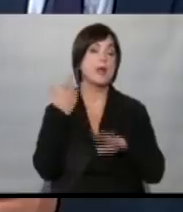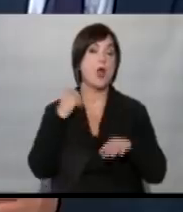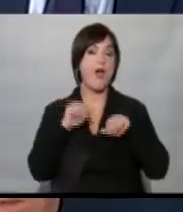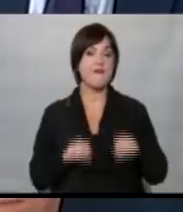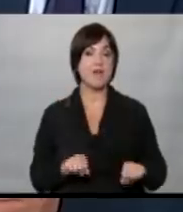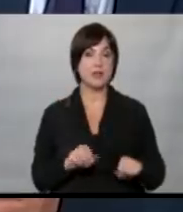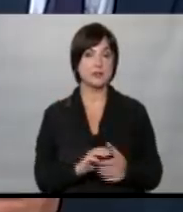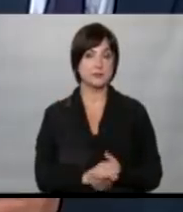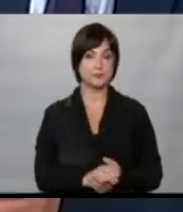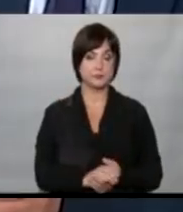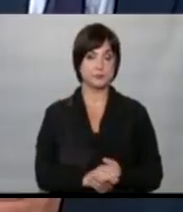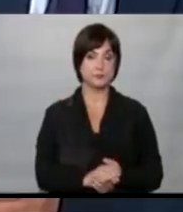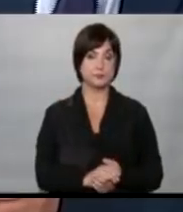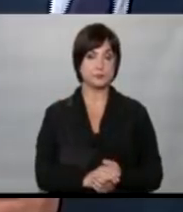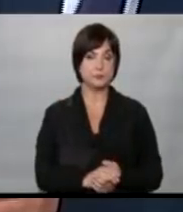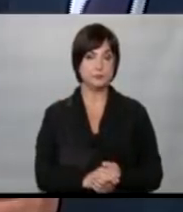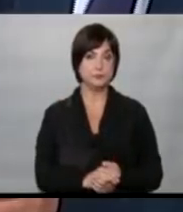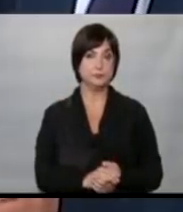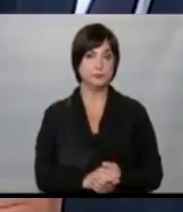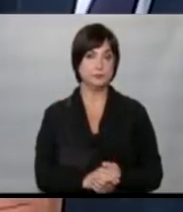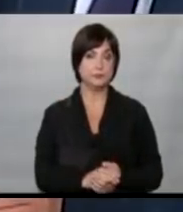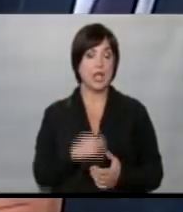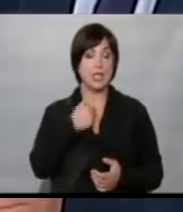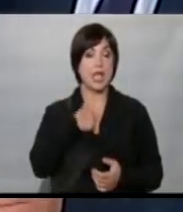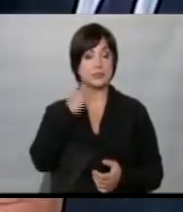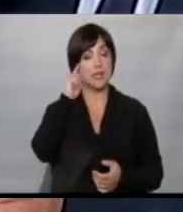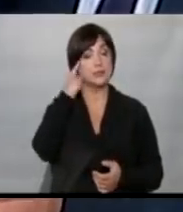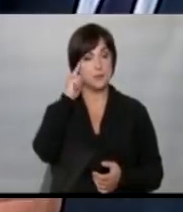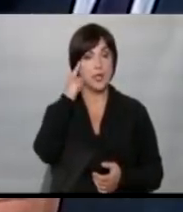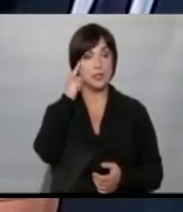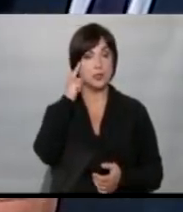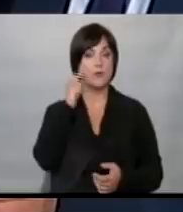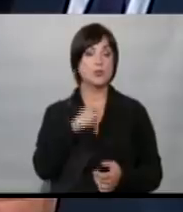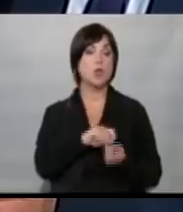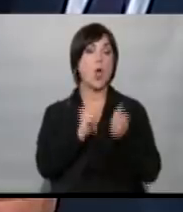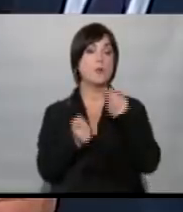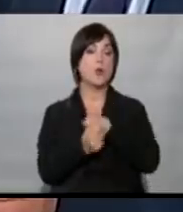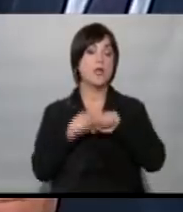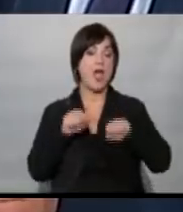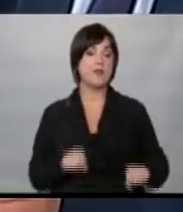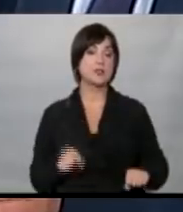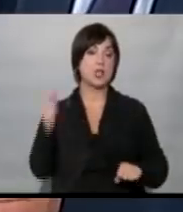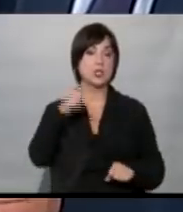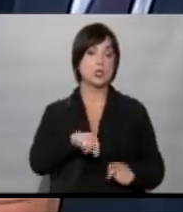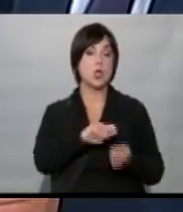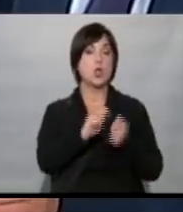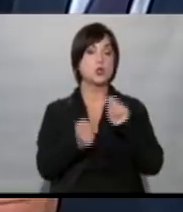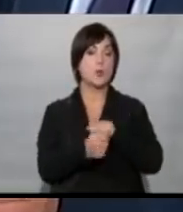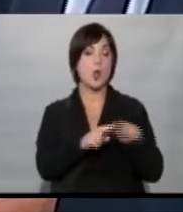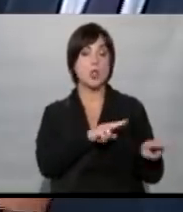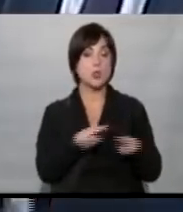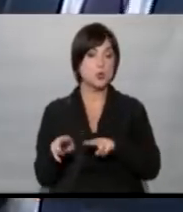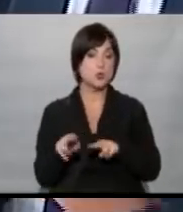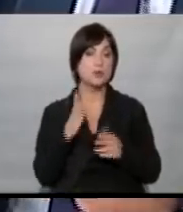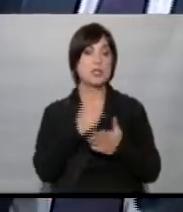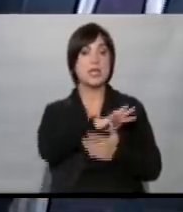власт. Видете, јас сметав дека со промената на власта ќе дојде до промена на судството